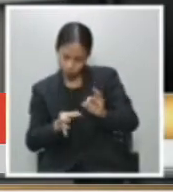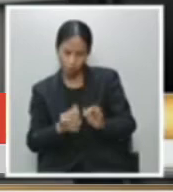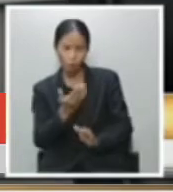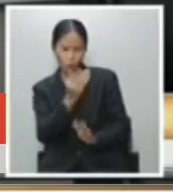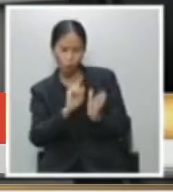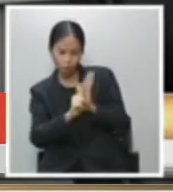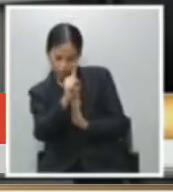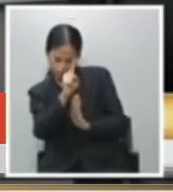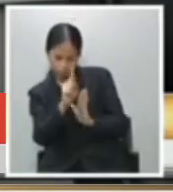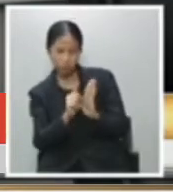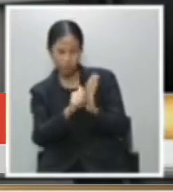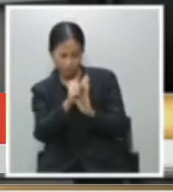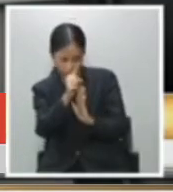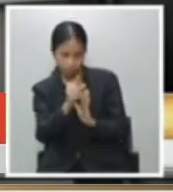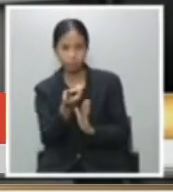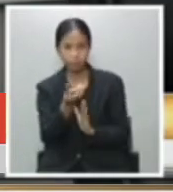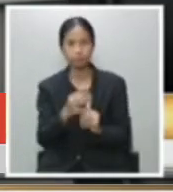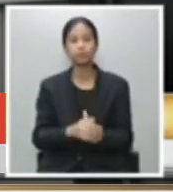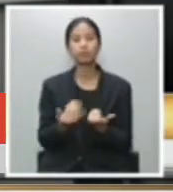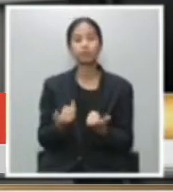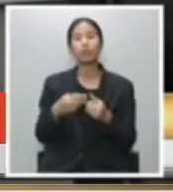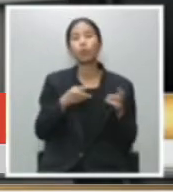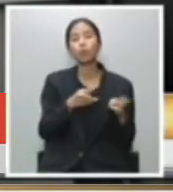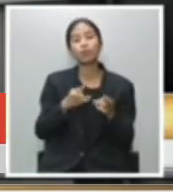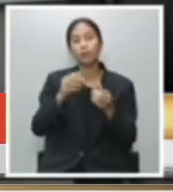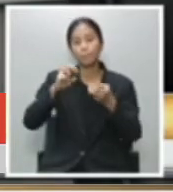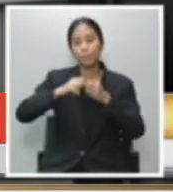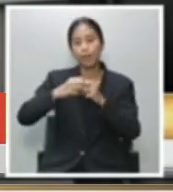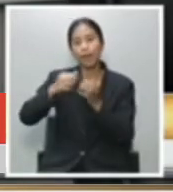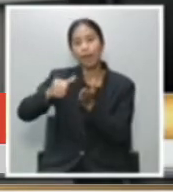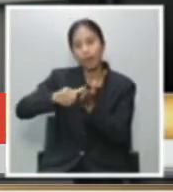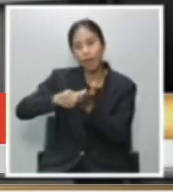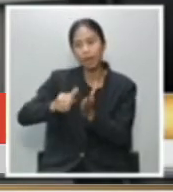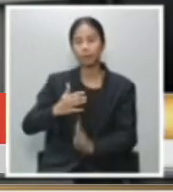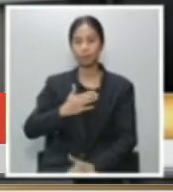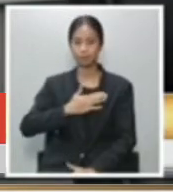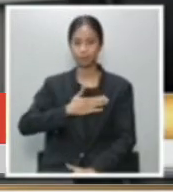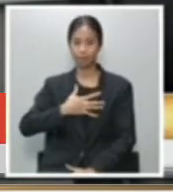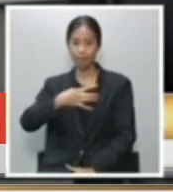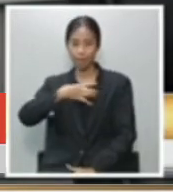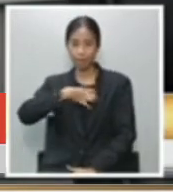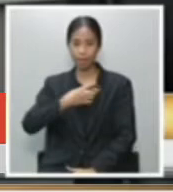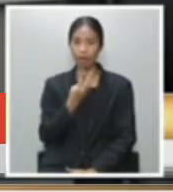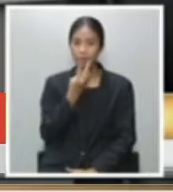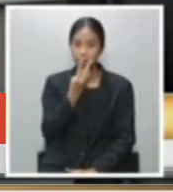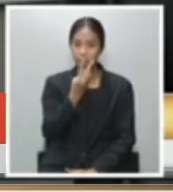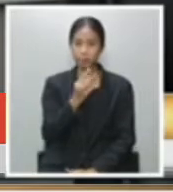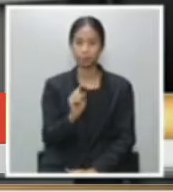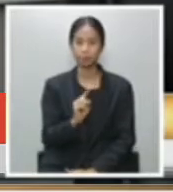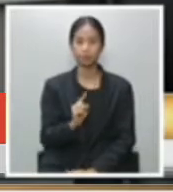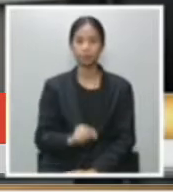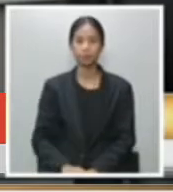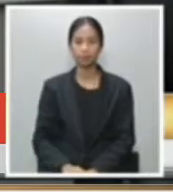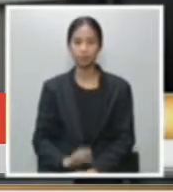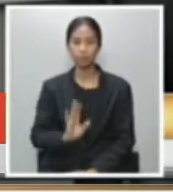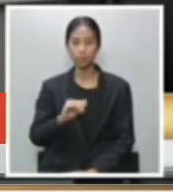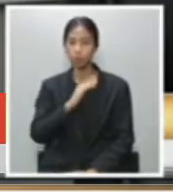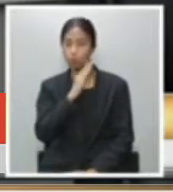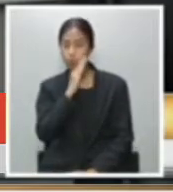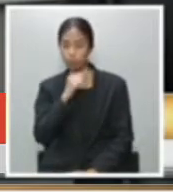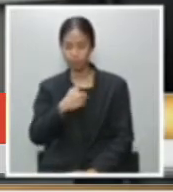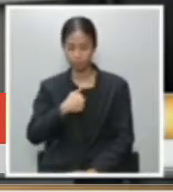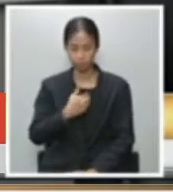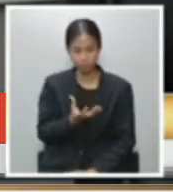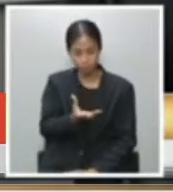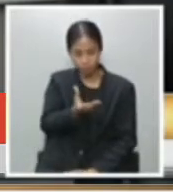ครับแนวทางการแก้ปัญหานี้เนี่ยผมอยากเห็นครับว่าไปพิจารณาดูไหมว่าระบบ